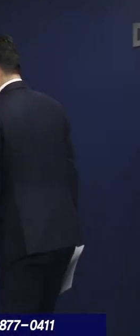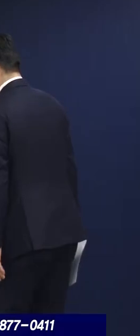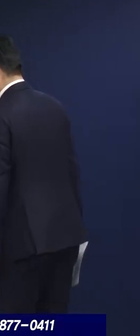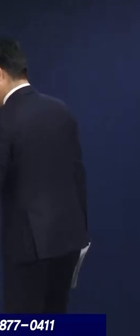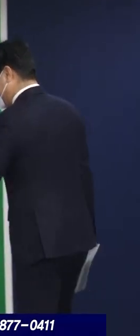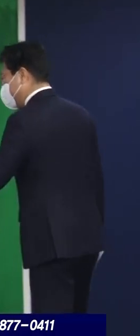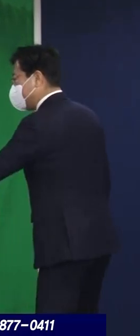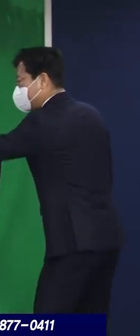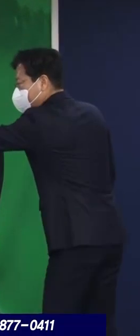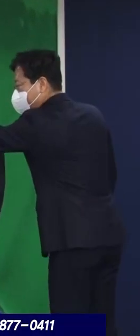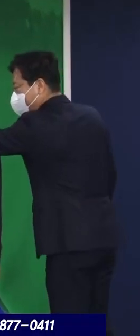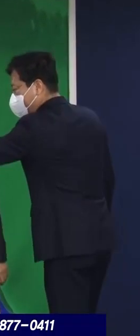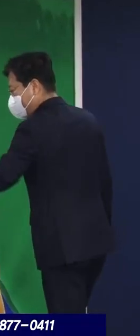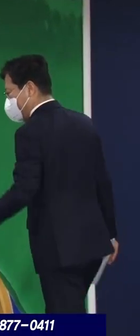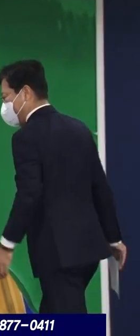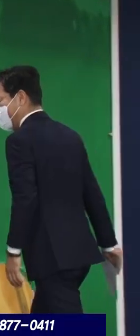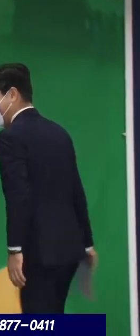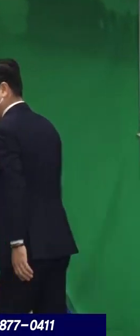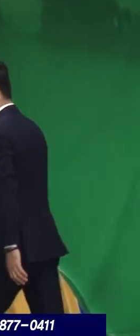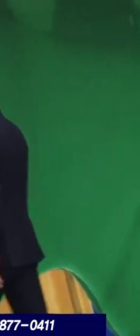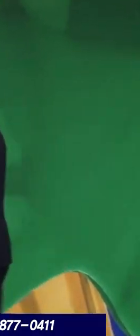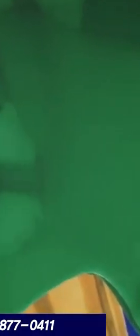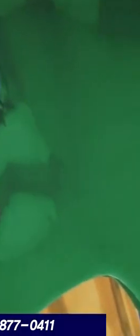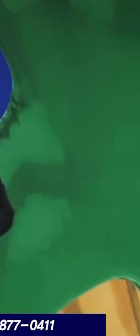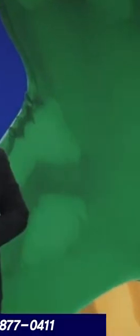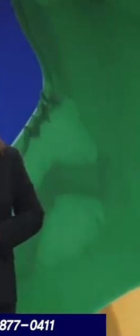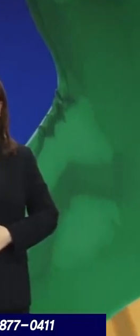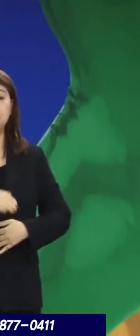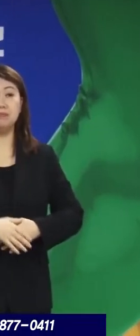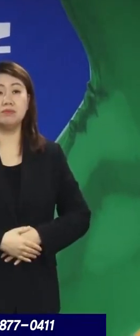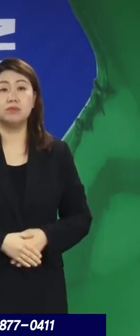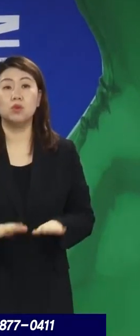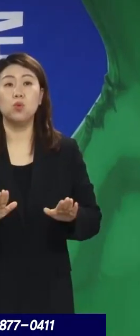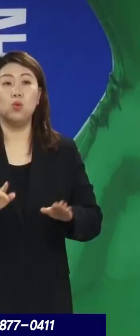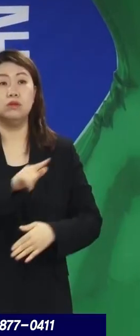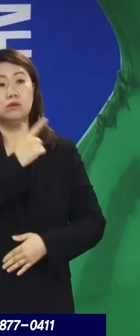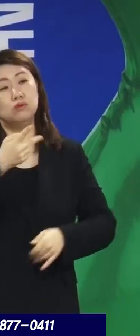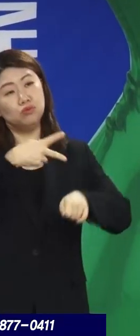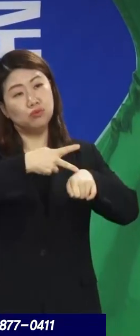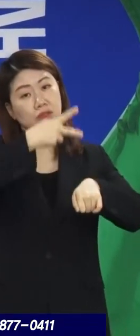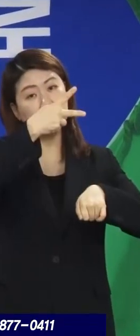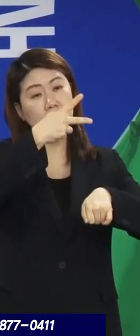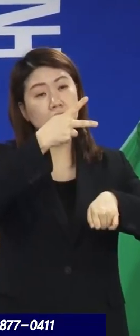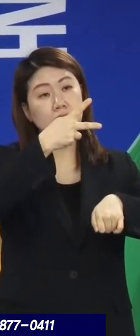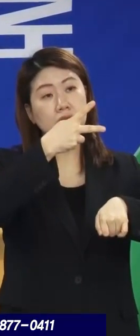안녕하십니까. 선대위 대변인 조호섭입니다. 오늘 오후 2시에